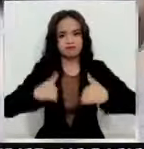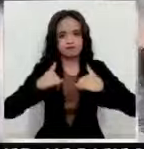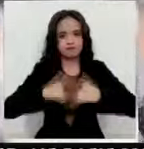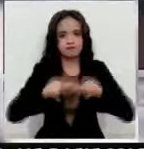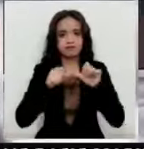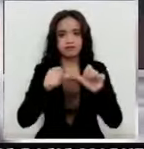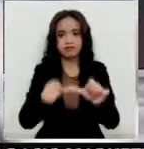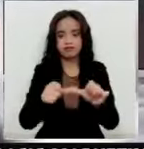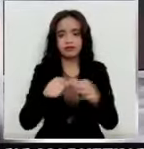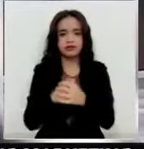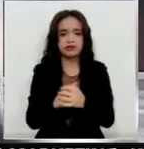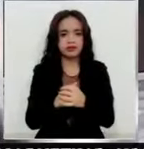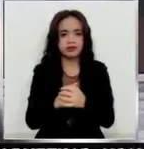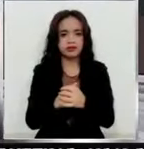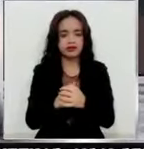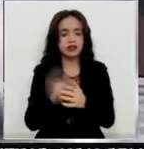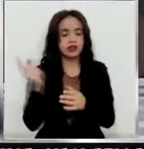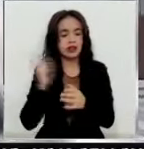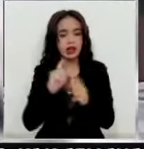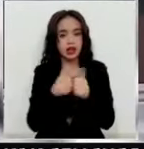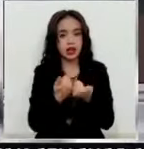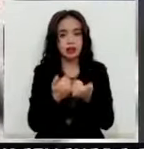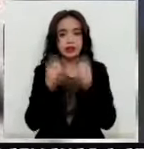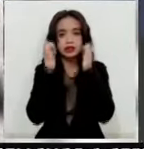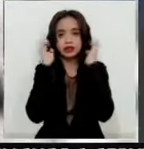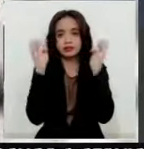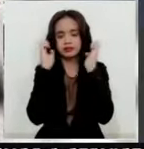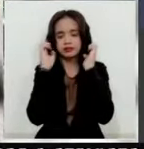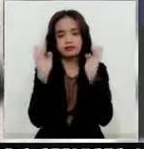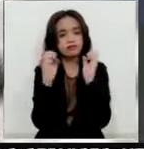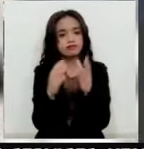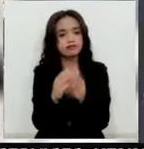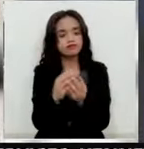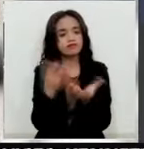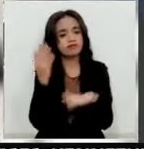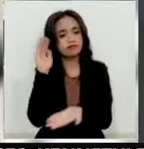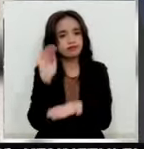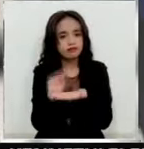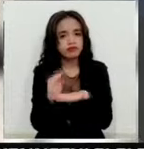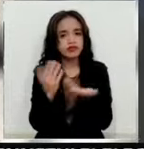lang po kasi ng ating pag-exercise eh yung extra